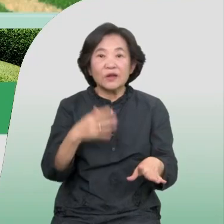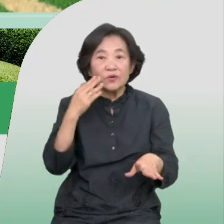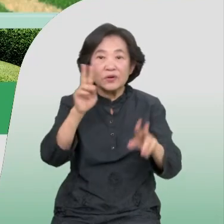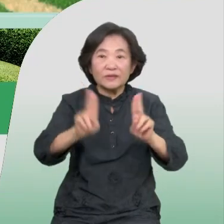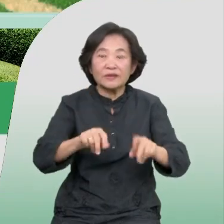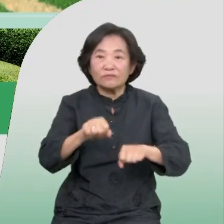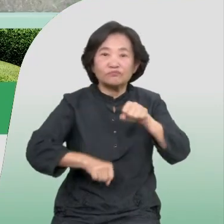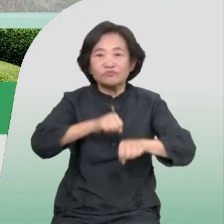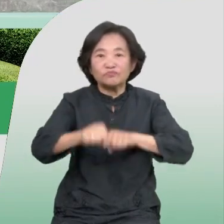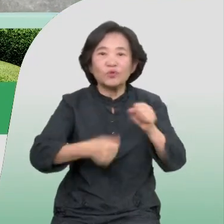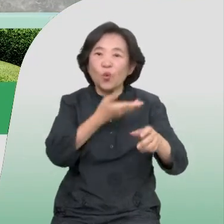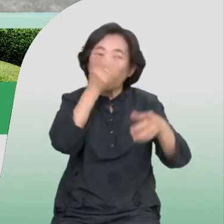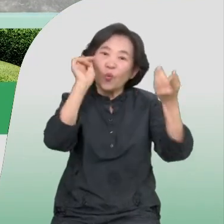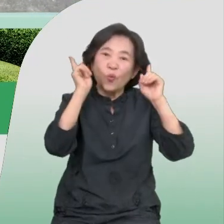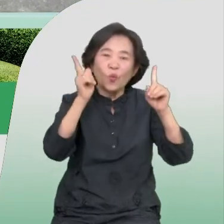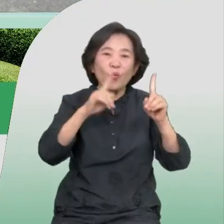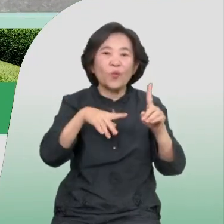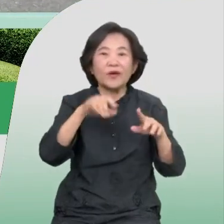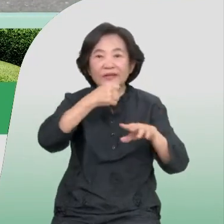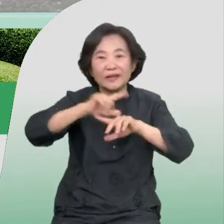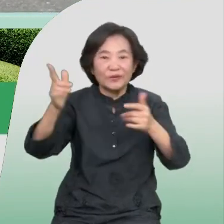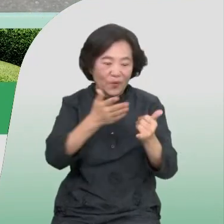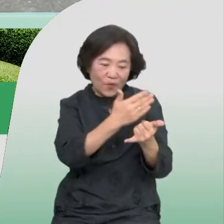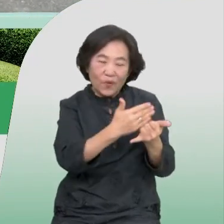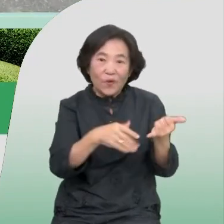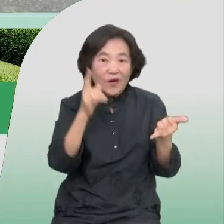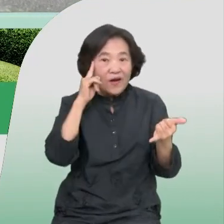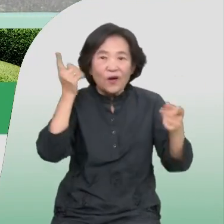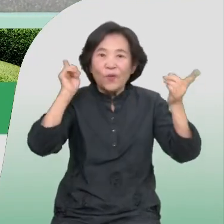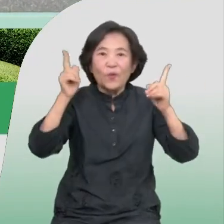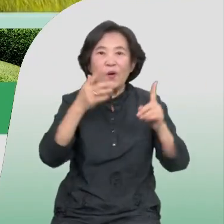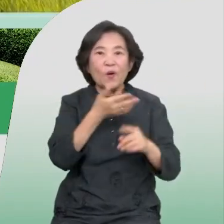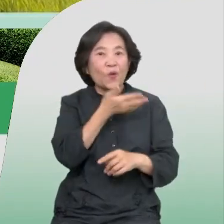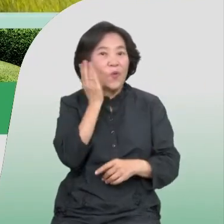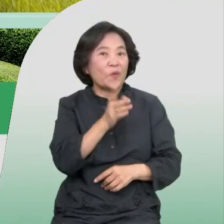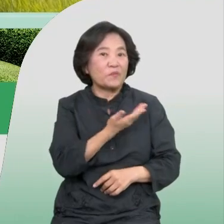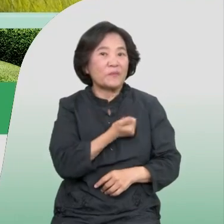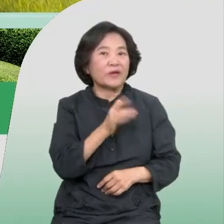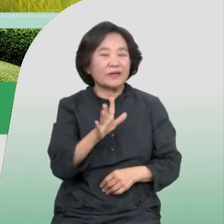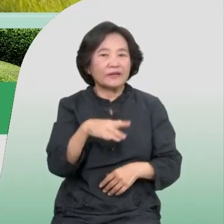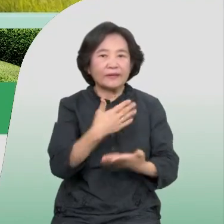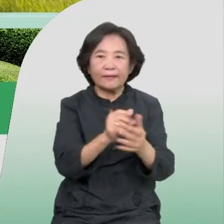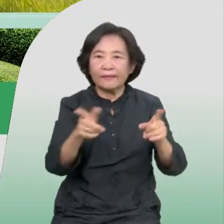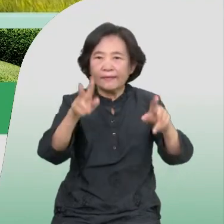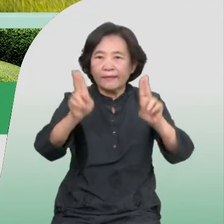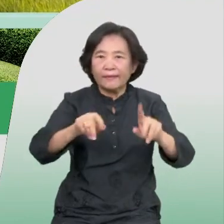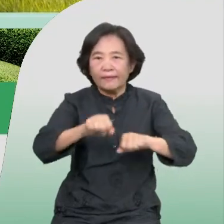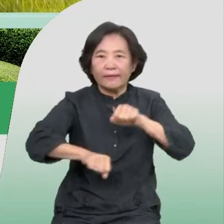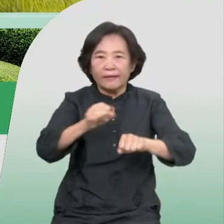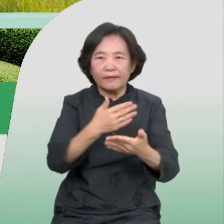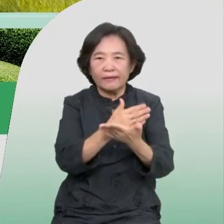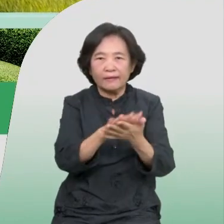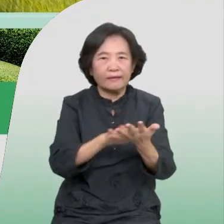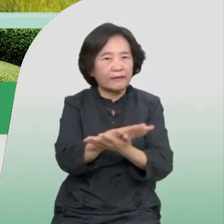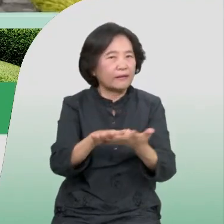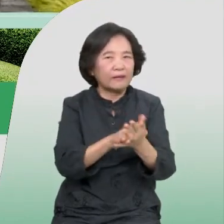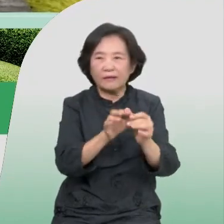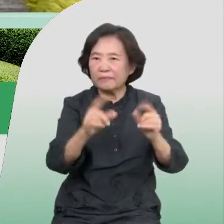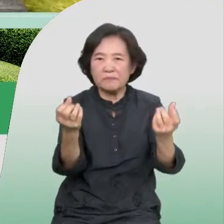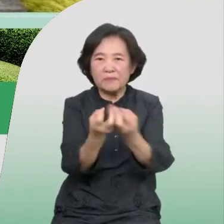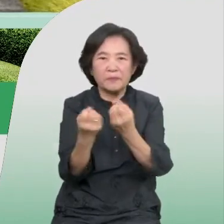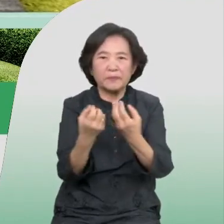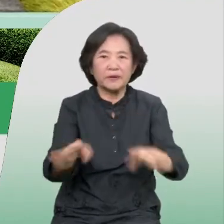是天通次行车是了台东江古，是了下清溪行街高法。不过，高速高中街天通次行车没